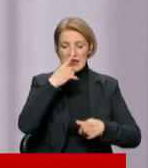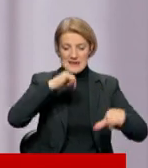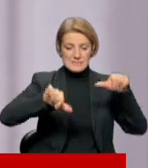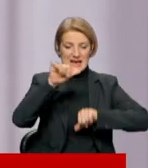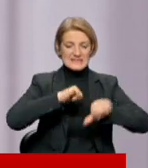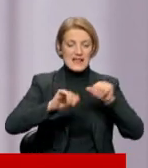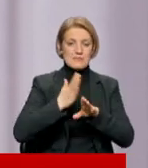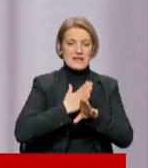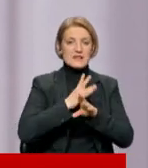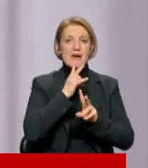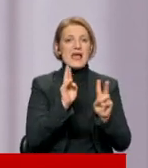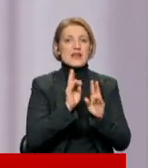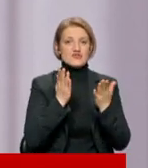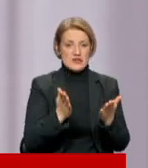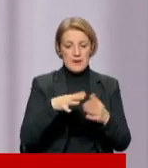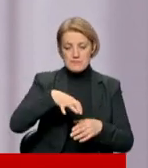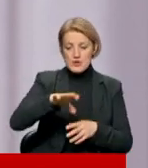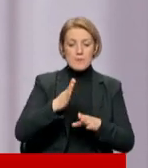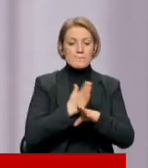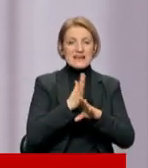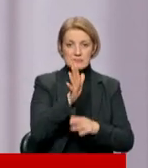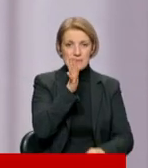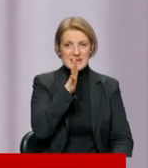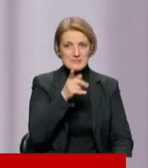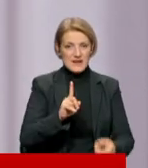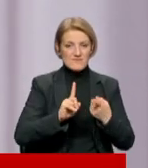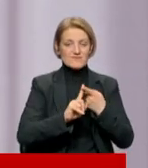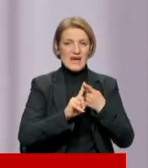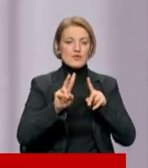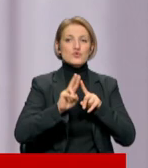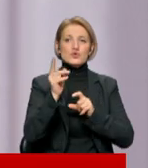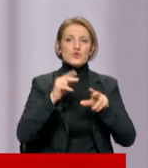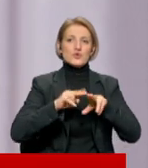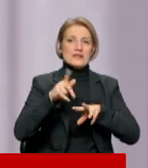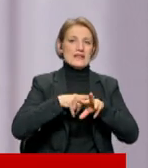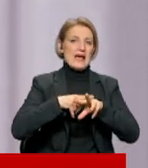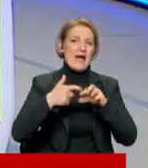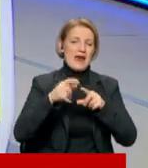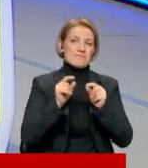ve enerji. Bölümlerim de malzeme bilimleri ve nükleer bilimler.